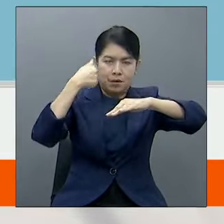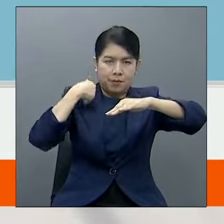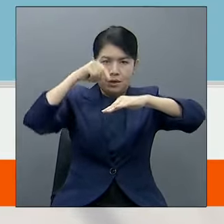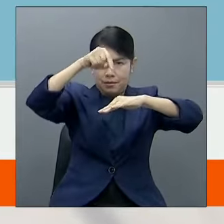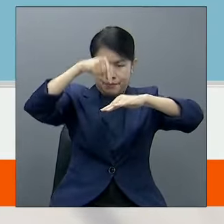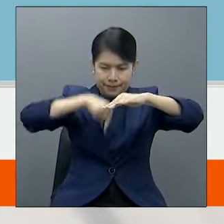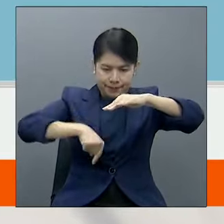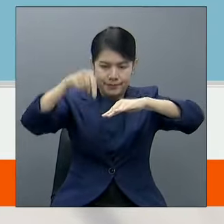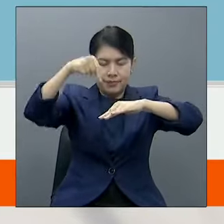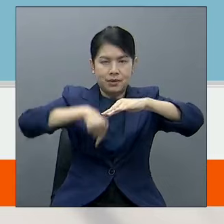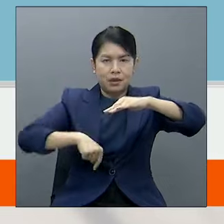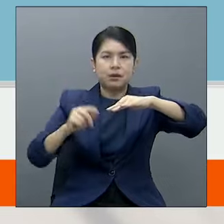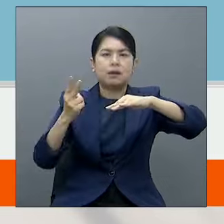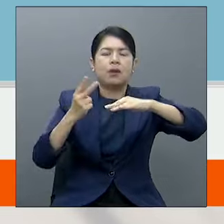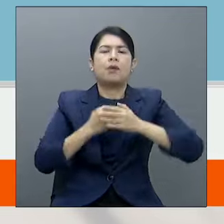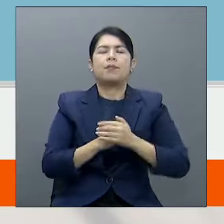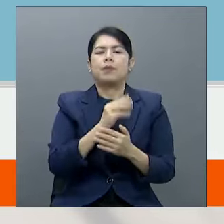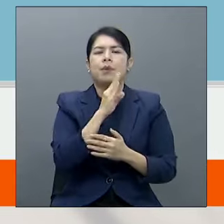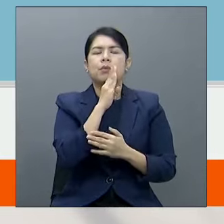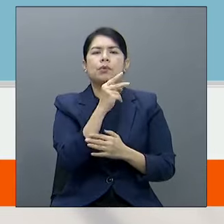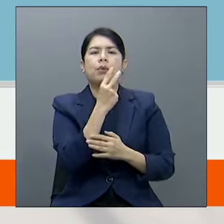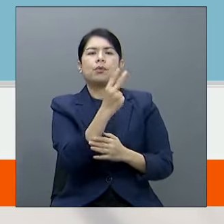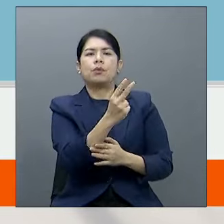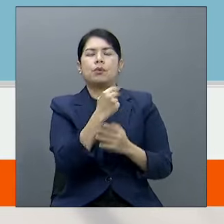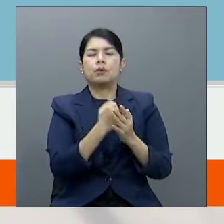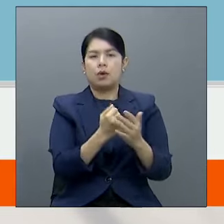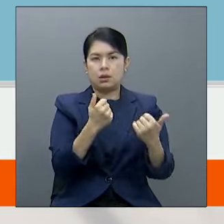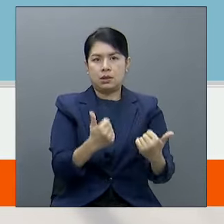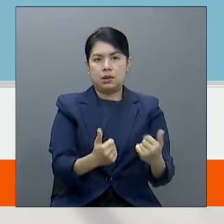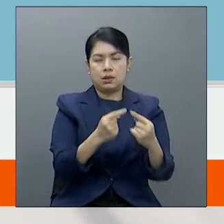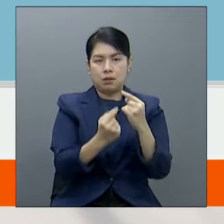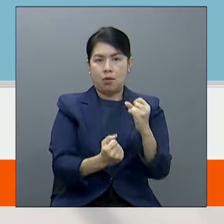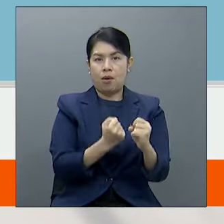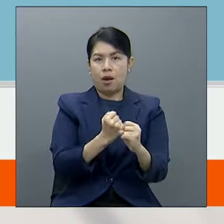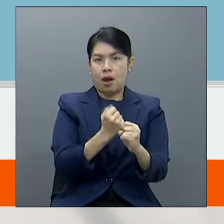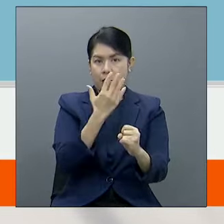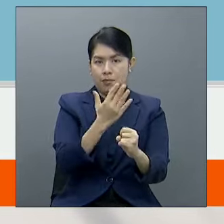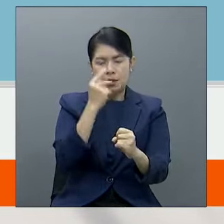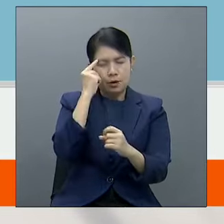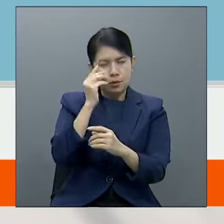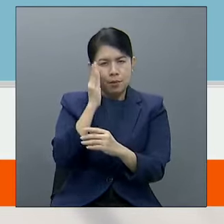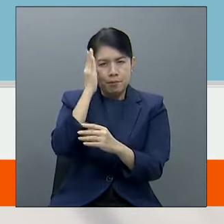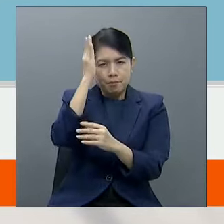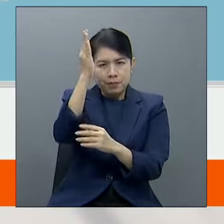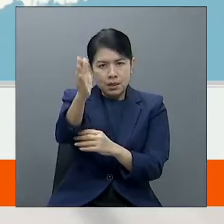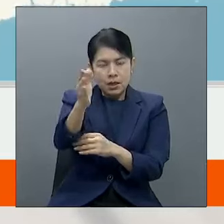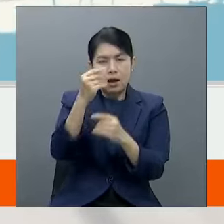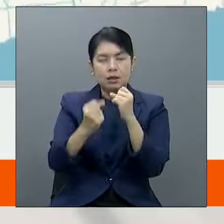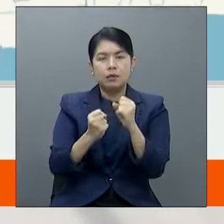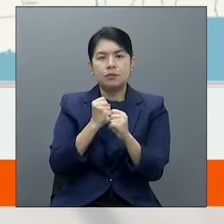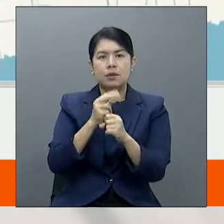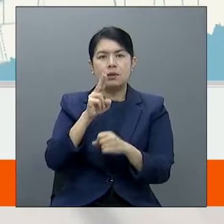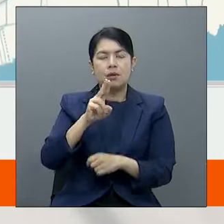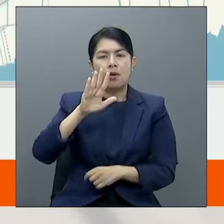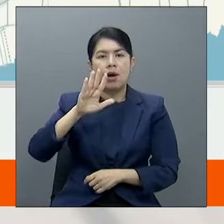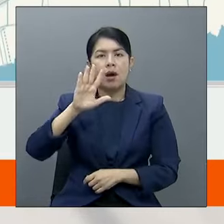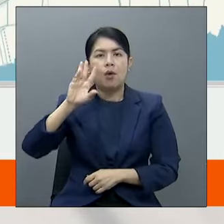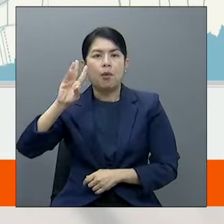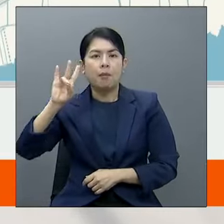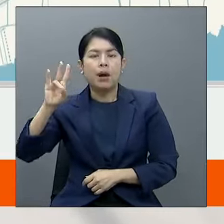องเป็นภาพหยาบๆนะครับนะฮะตอนนี้เราผ่านไป5ปีน่าจะเสร็จปีหน้าใช่ไหมครับที่เขาคาดการเอาไว้เนี่ยนะ